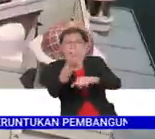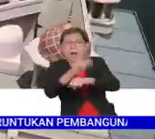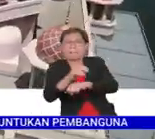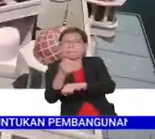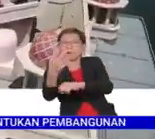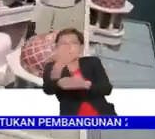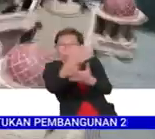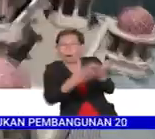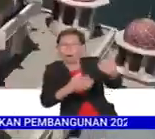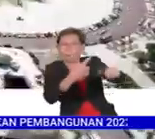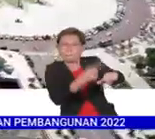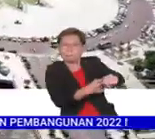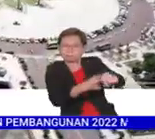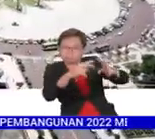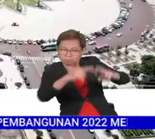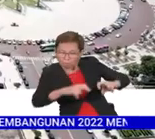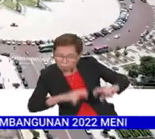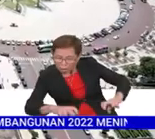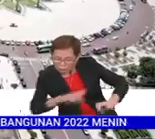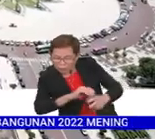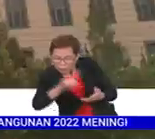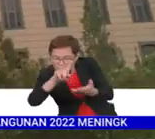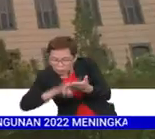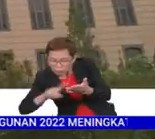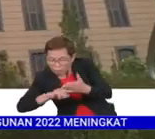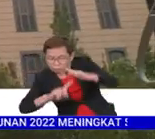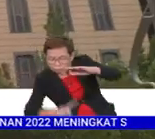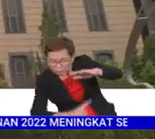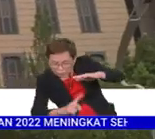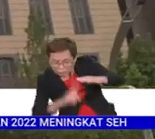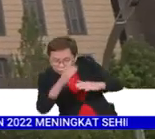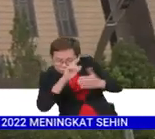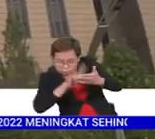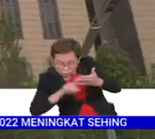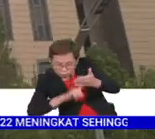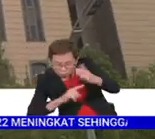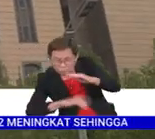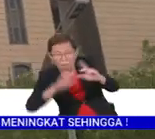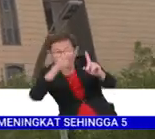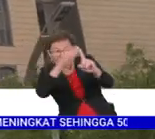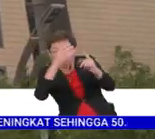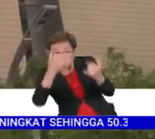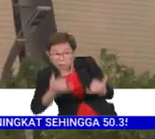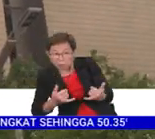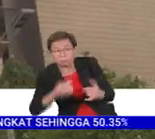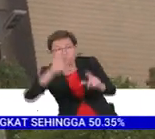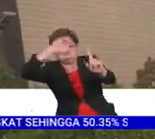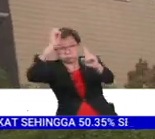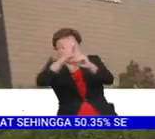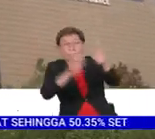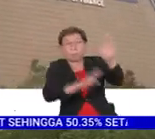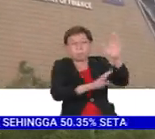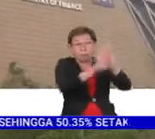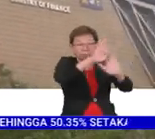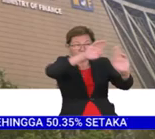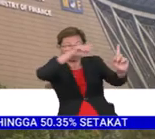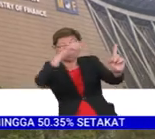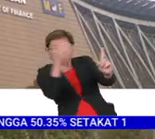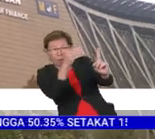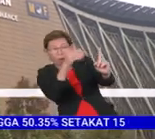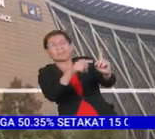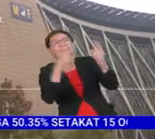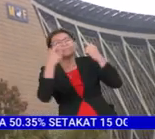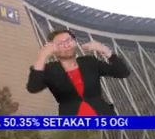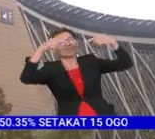ke-12 ia bagi meneliti dan menyemak smule dosa serta sasaran sini ada agama selamat pembangunannya disasarkan